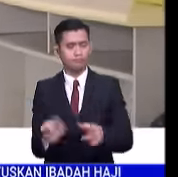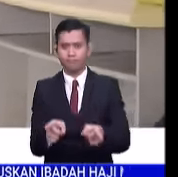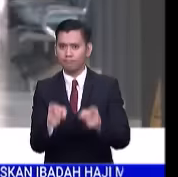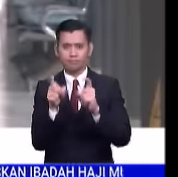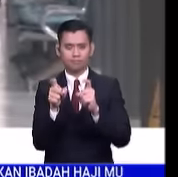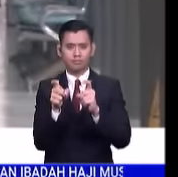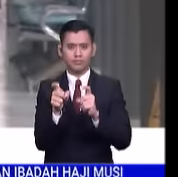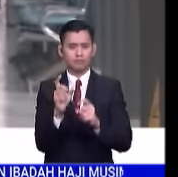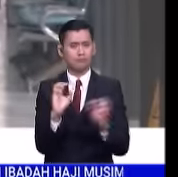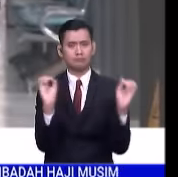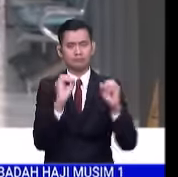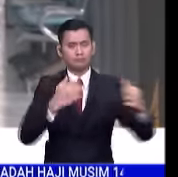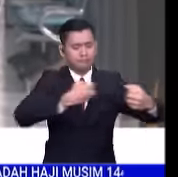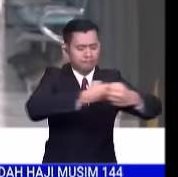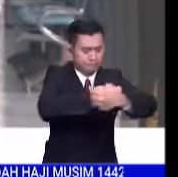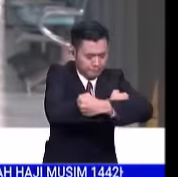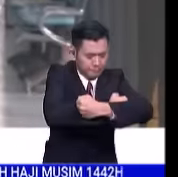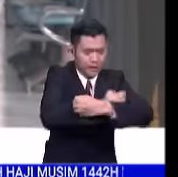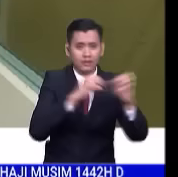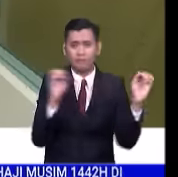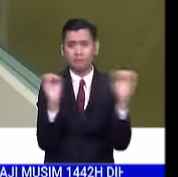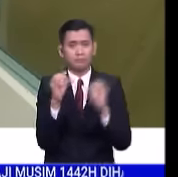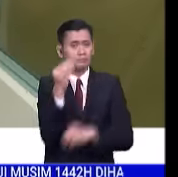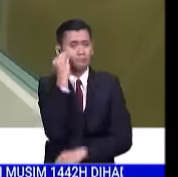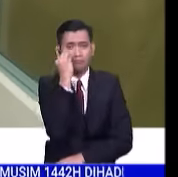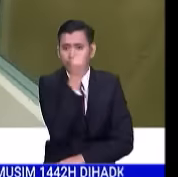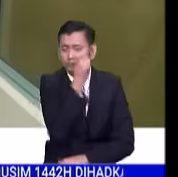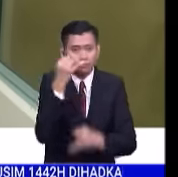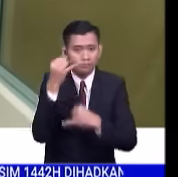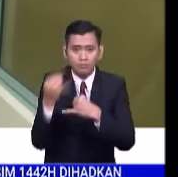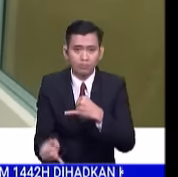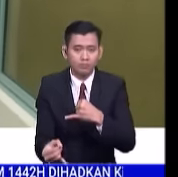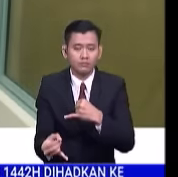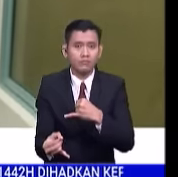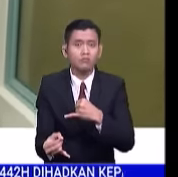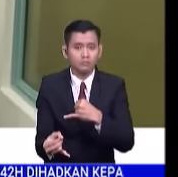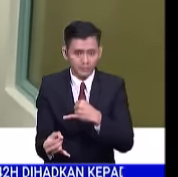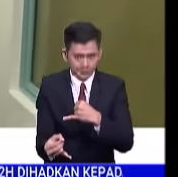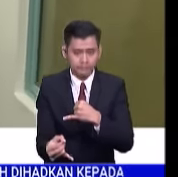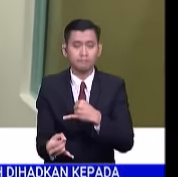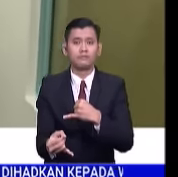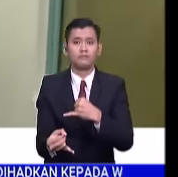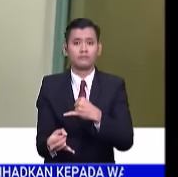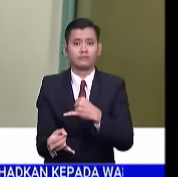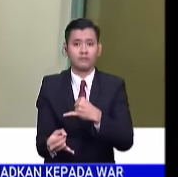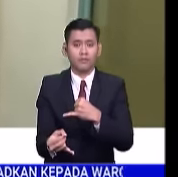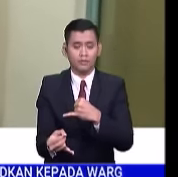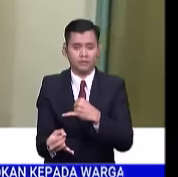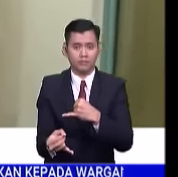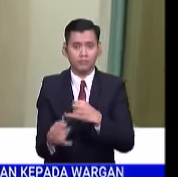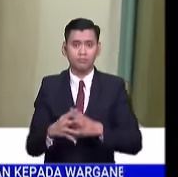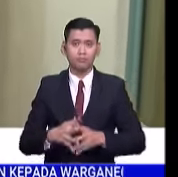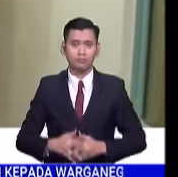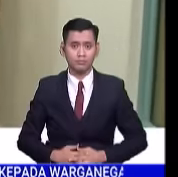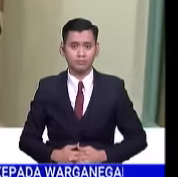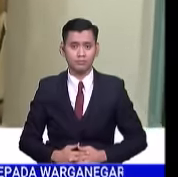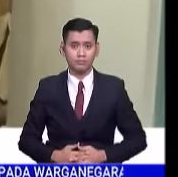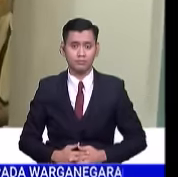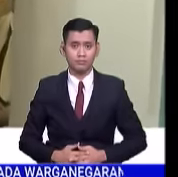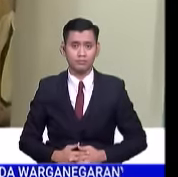Tiada pelukan serta tiada ciuman terakhir yang dapat mengiringi pemergian pesakit